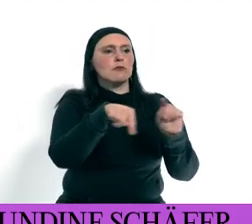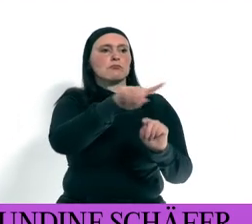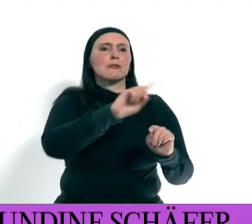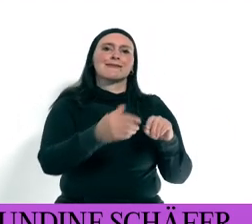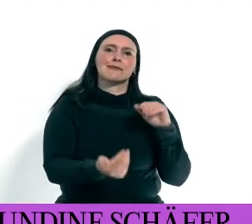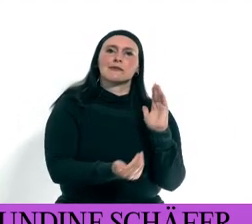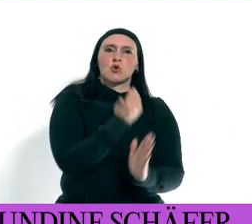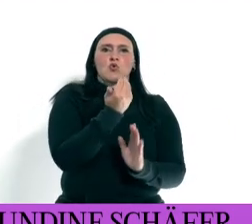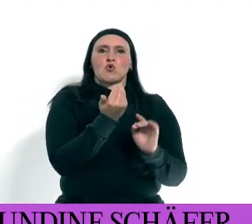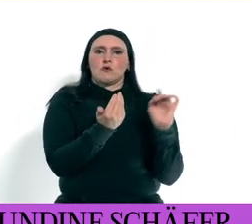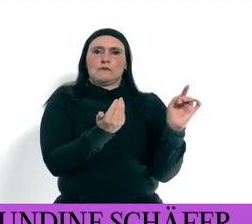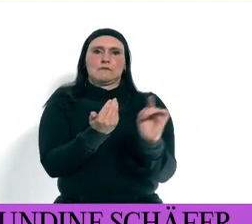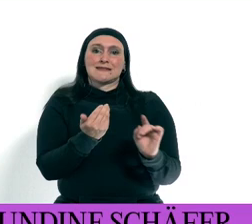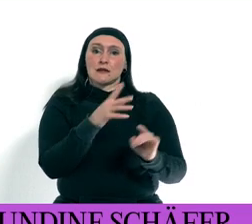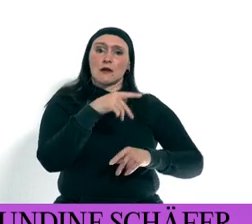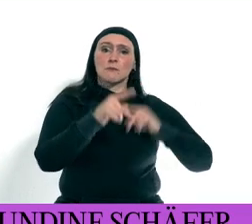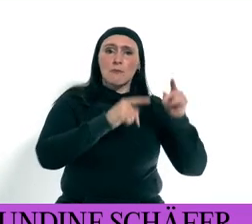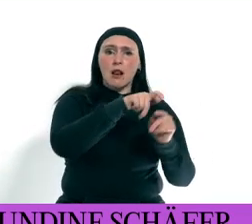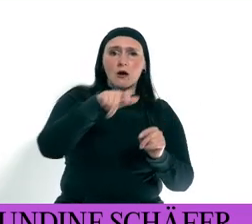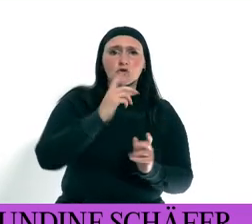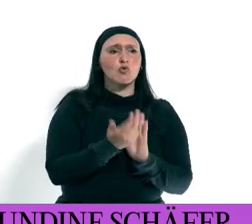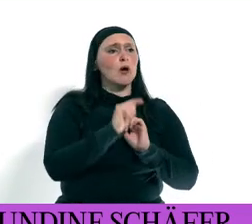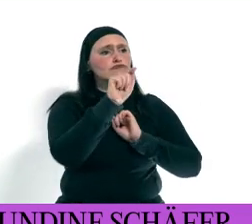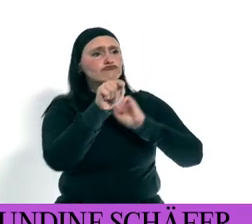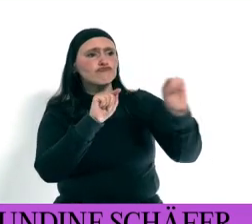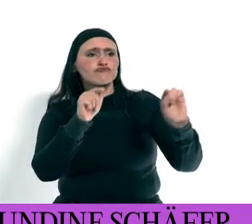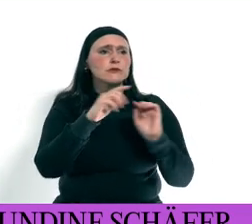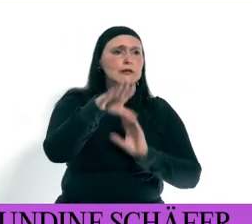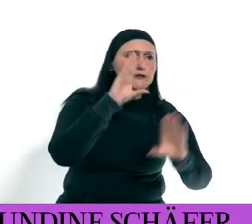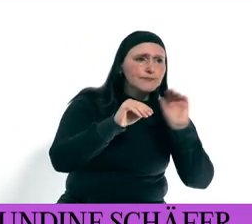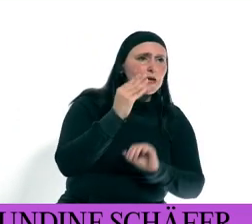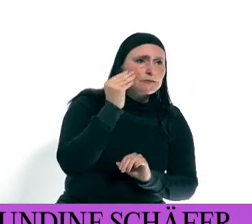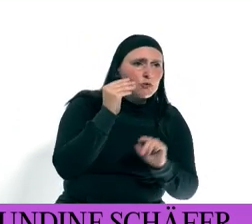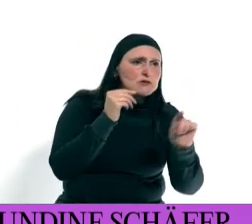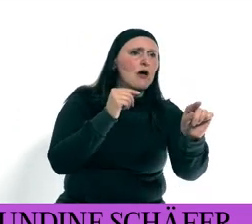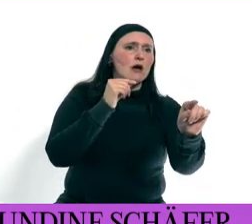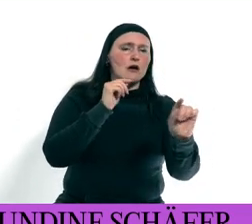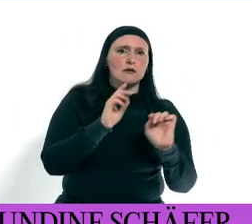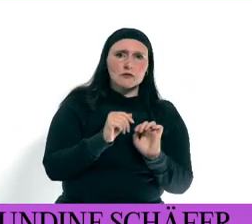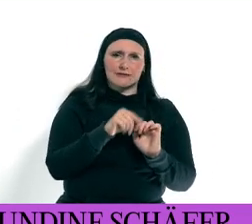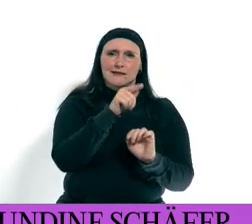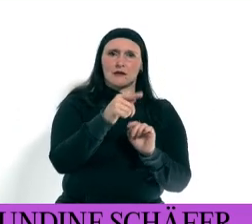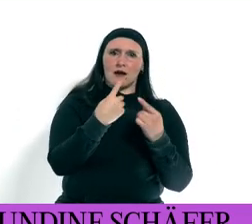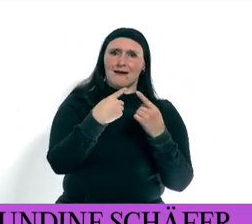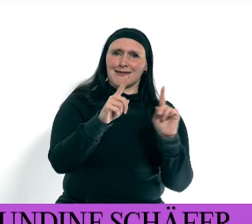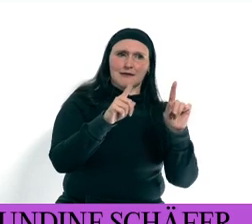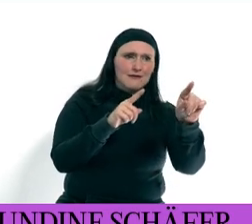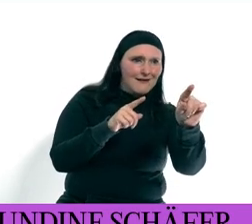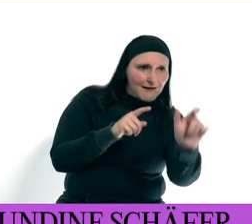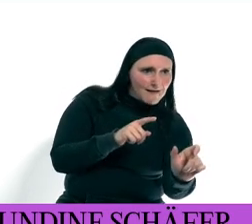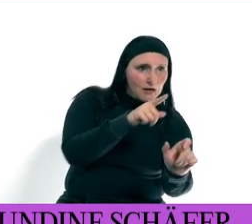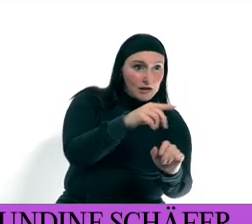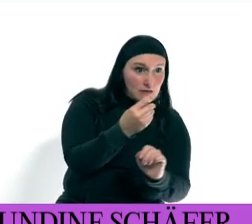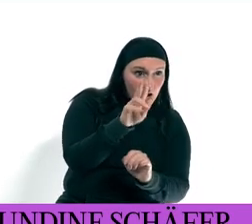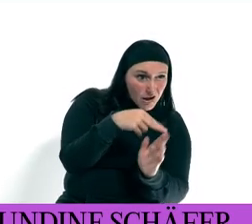wir haben das Gefühl, dass es sehr, sehr viel von diesem anderswo gibt und wir wollen diese